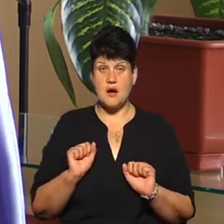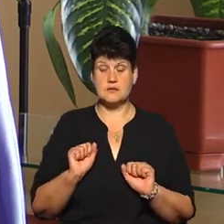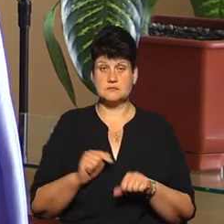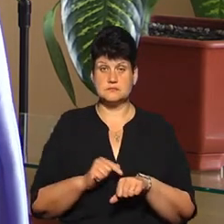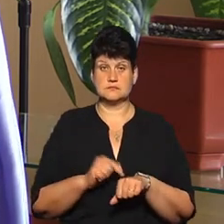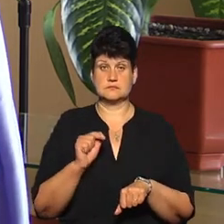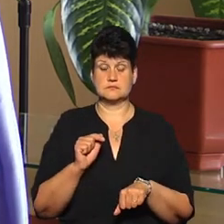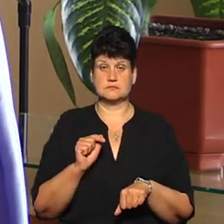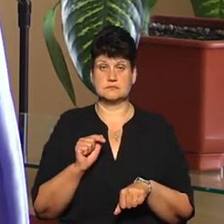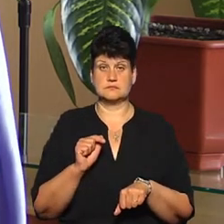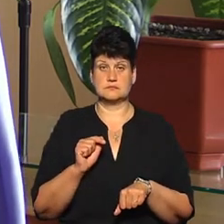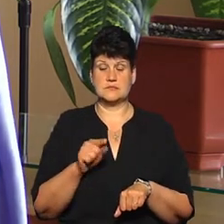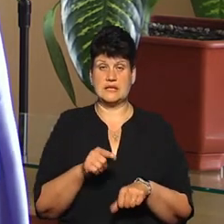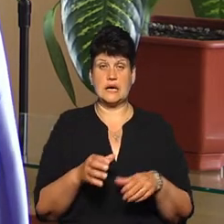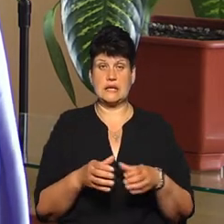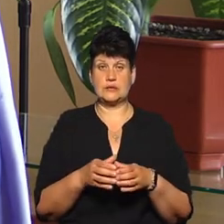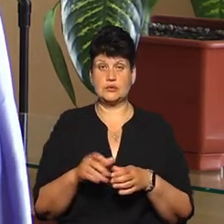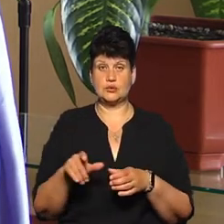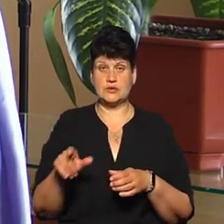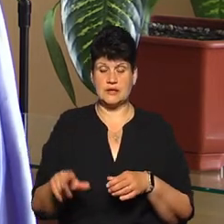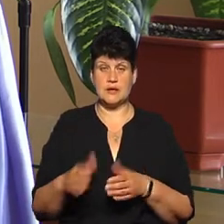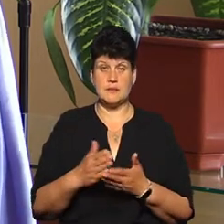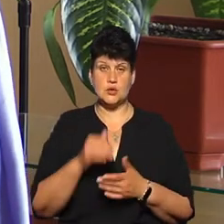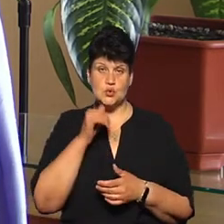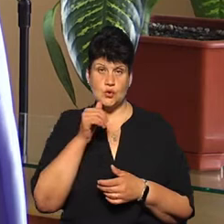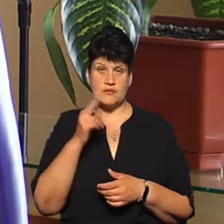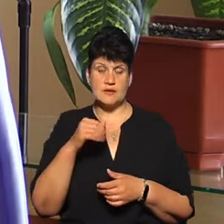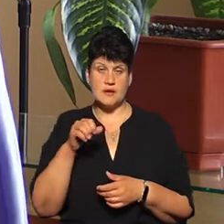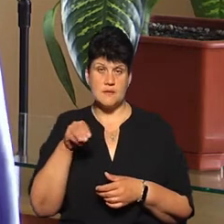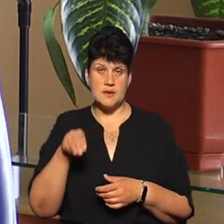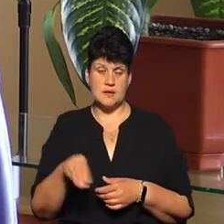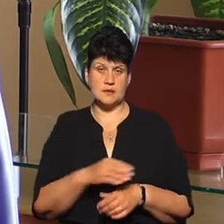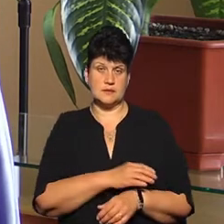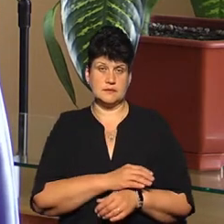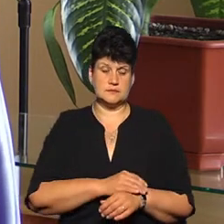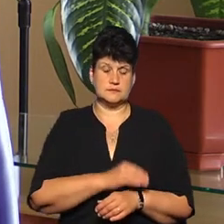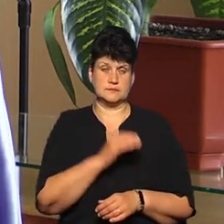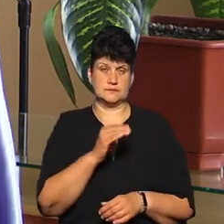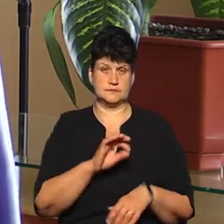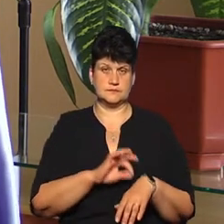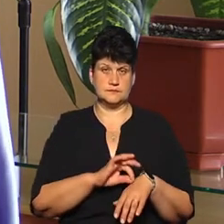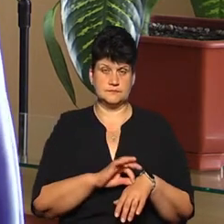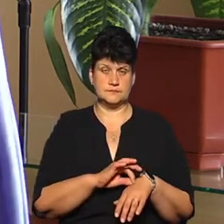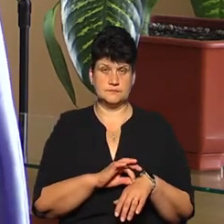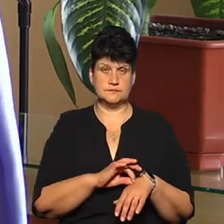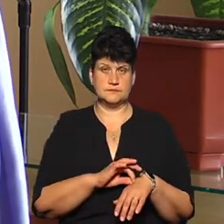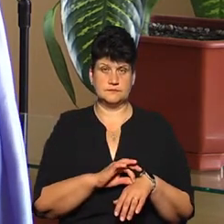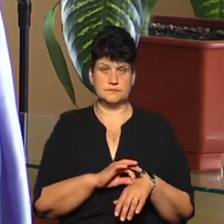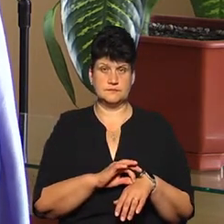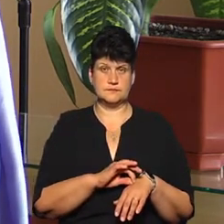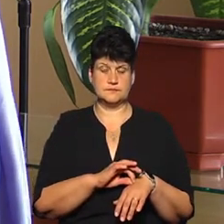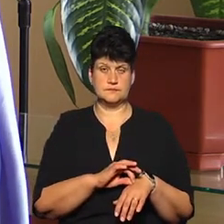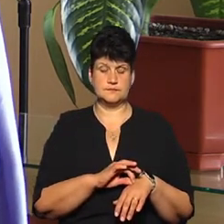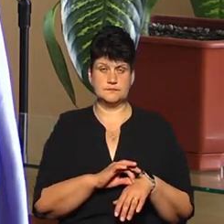поражаються та категорія людей, які хворі цукровим діабетом, гіпертонічною хворобою.